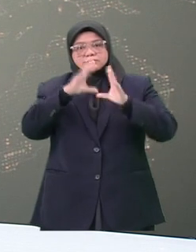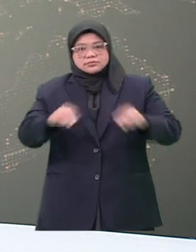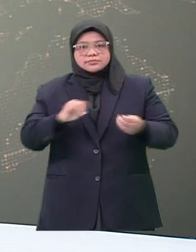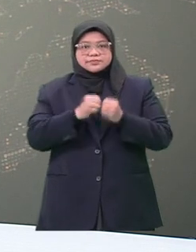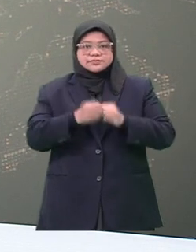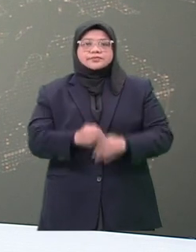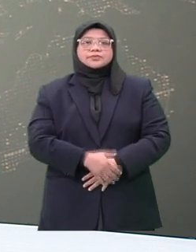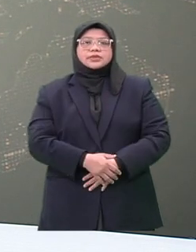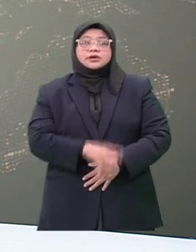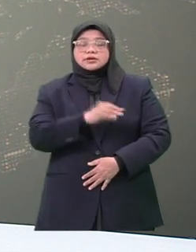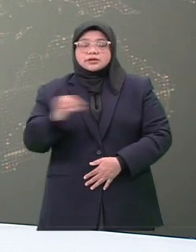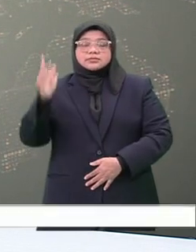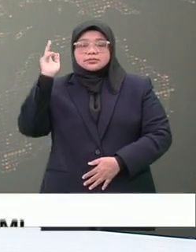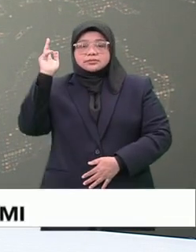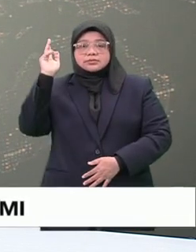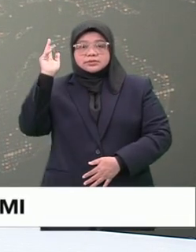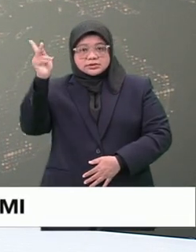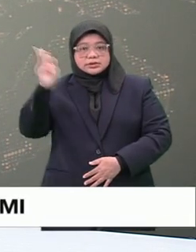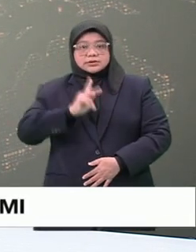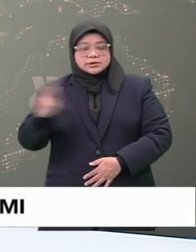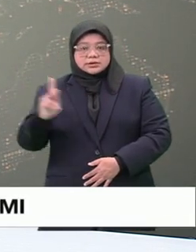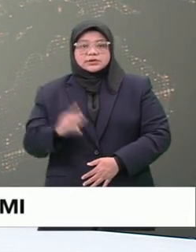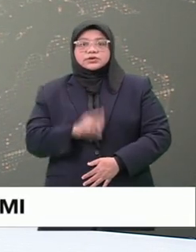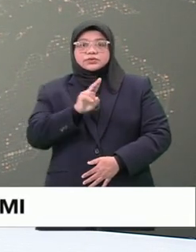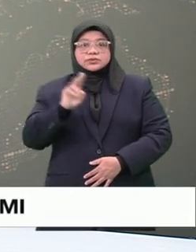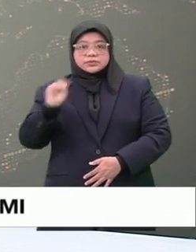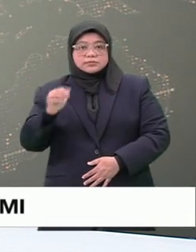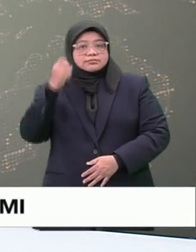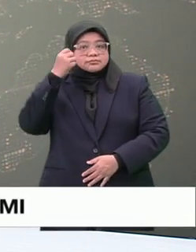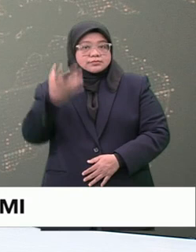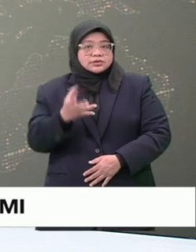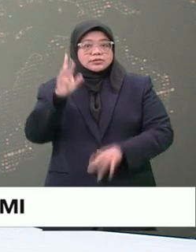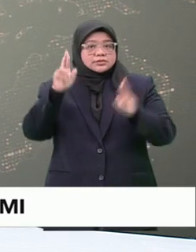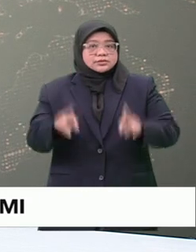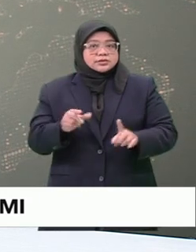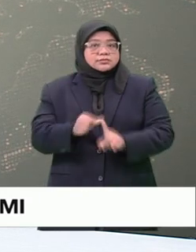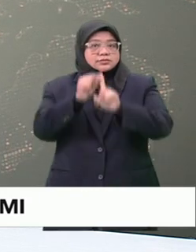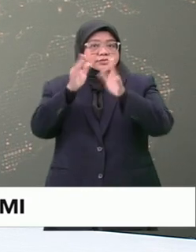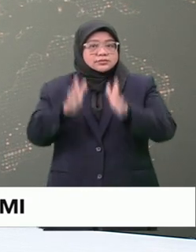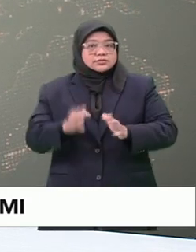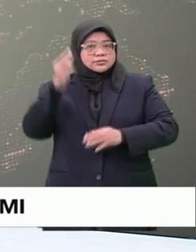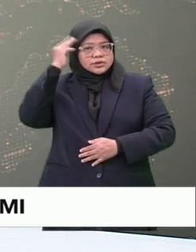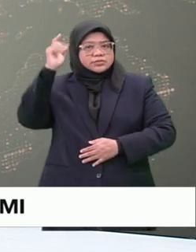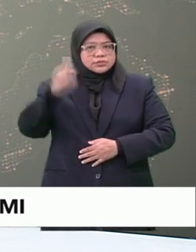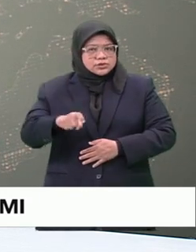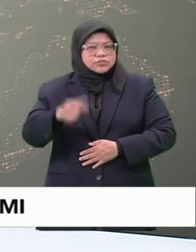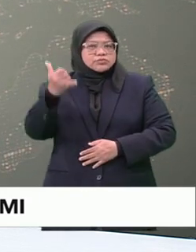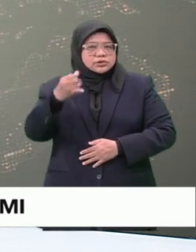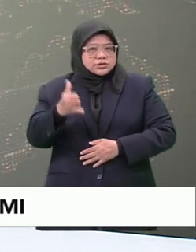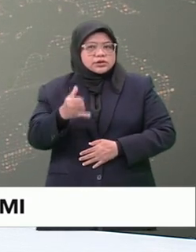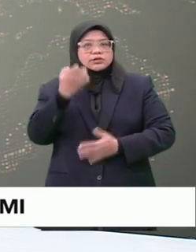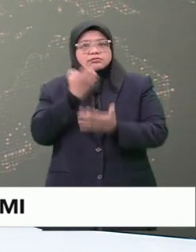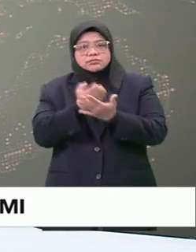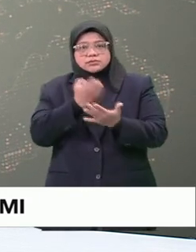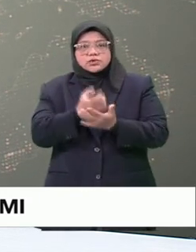itu. Pencara kanan UUM, Profesor Dr. Azizuddin Muhammad Sani berpandangan rakyat khususnya orang Melayu perlu menilai prestasi